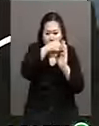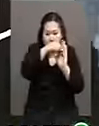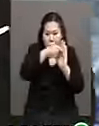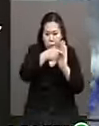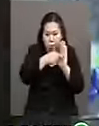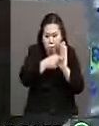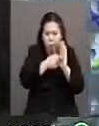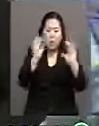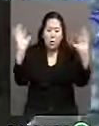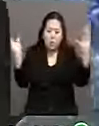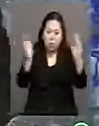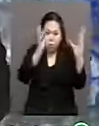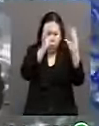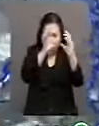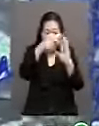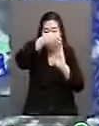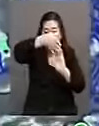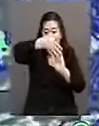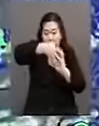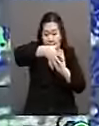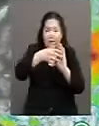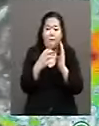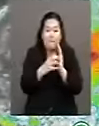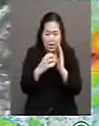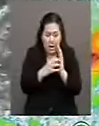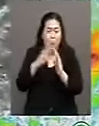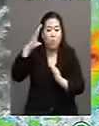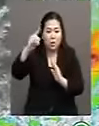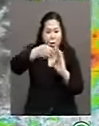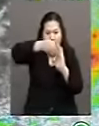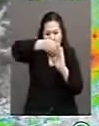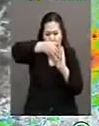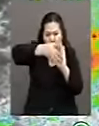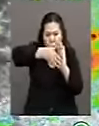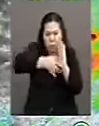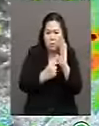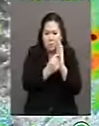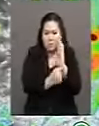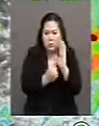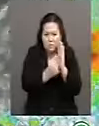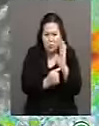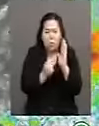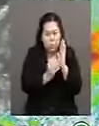และในว่านพร่งนี้จะค่อยอย่ายลที่มีแต